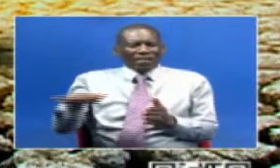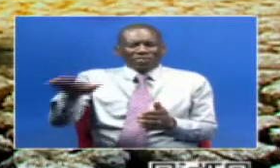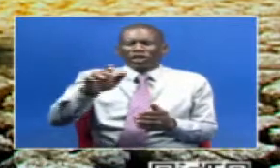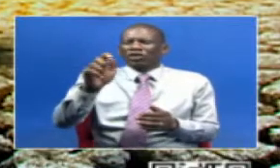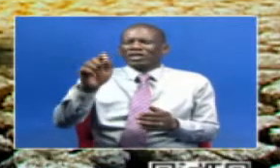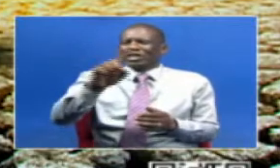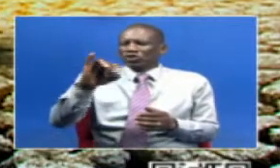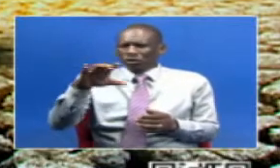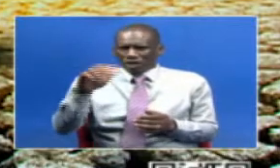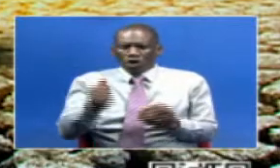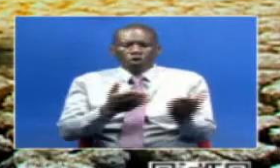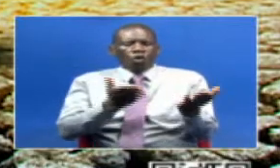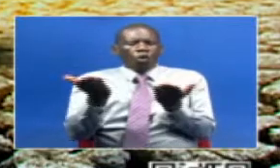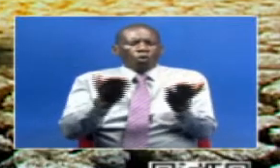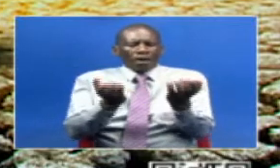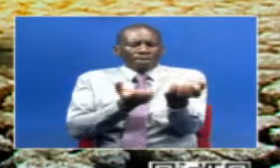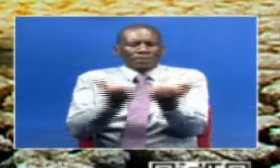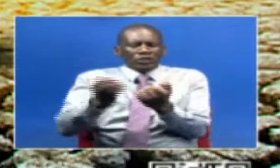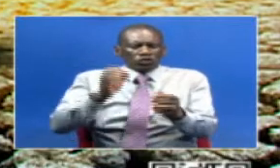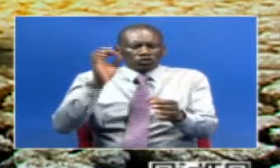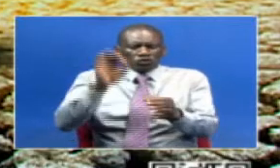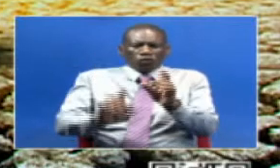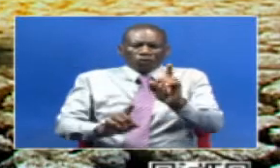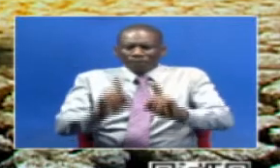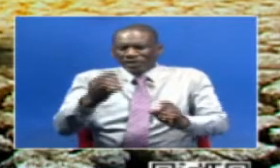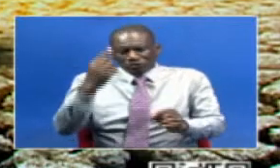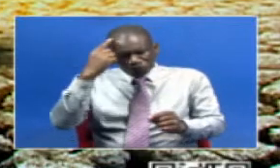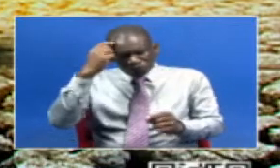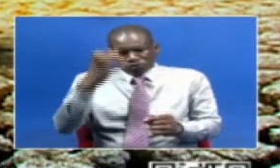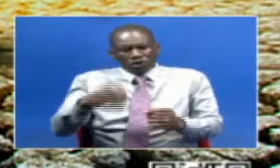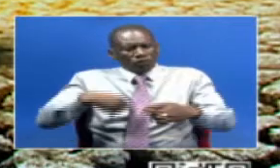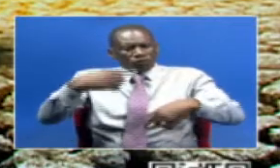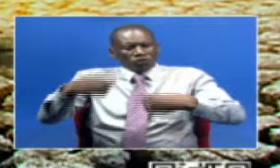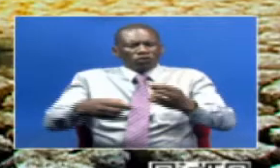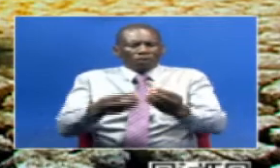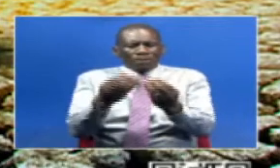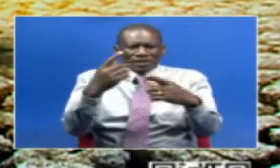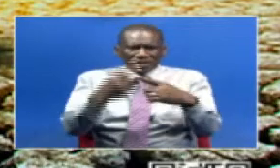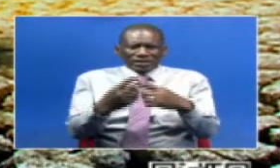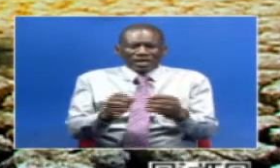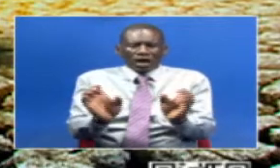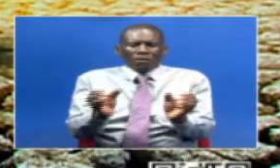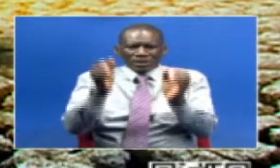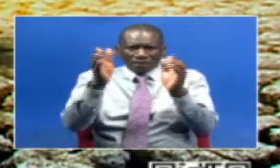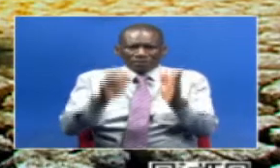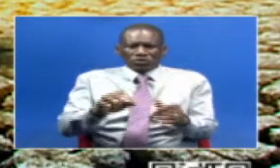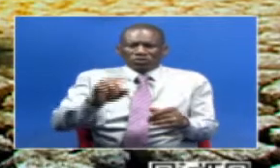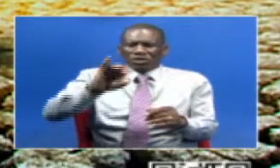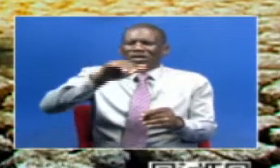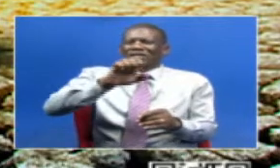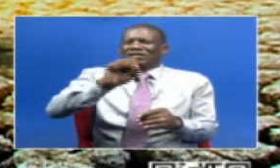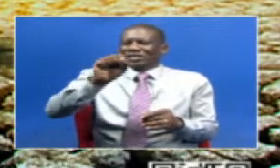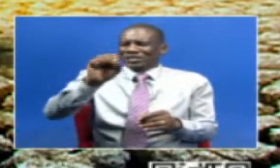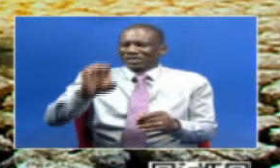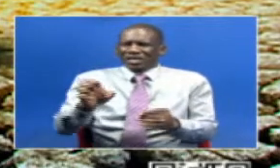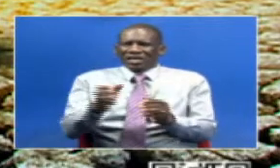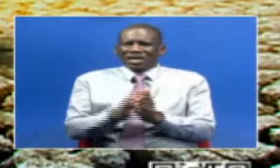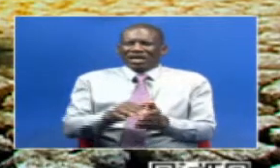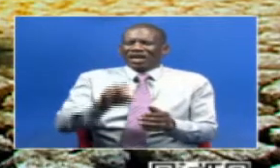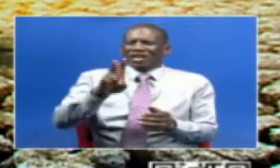ambapo biashara ya kuchoma makaa imenoga kwa miaka mingi. Wanahabari wetu Jesse Chege na Vera